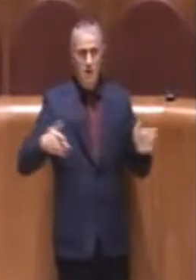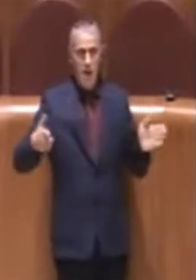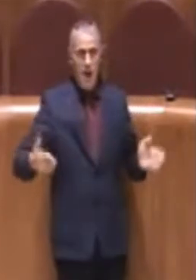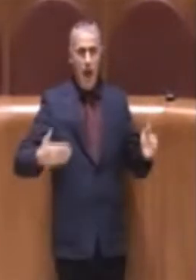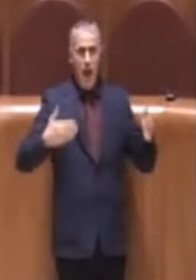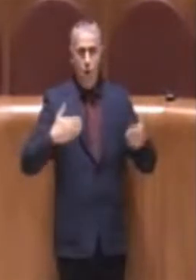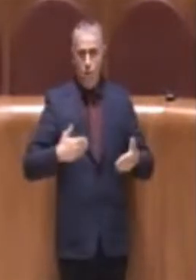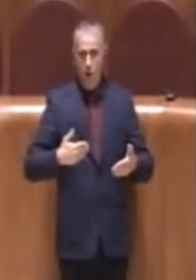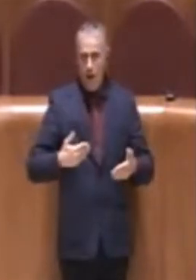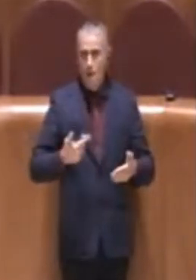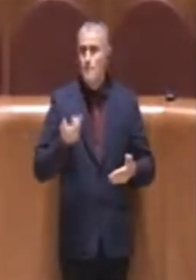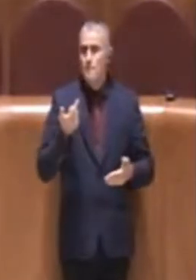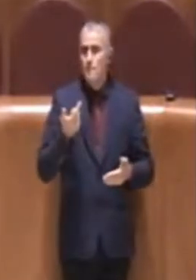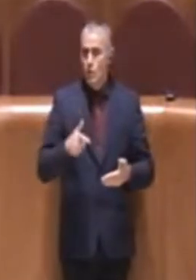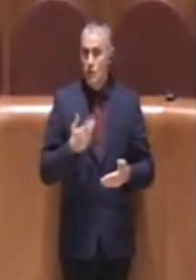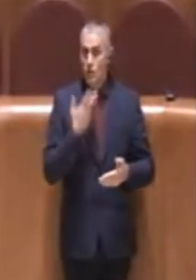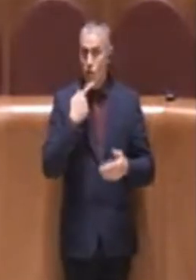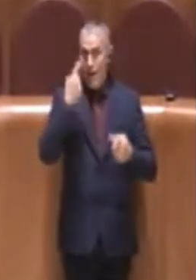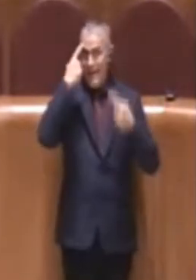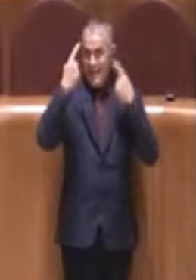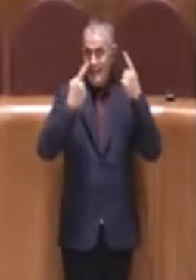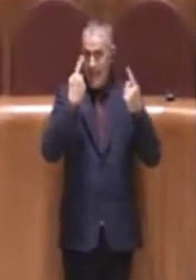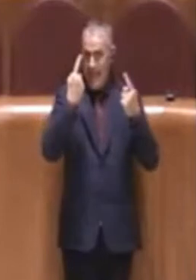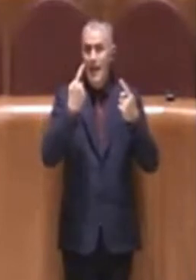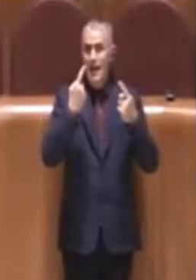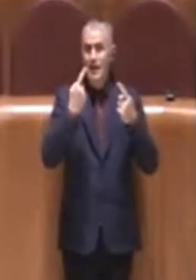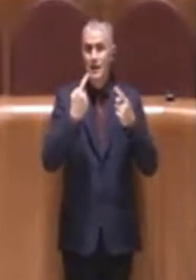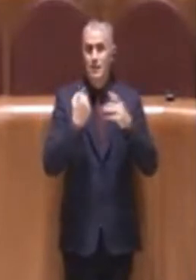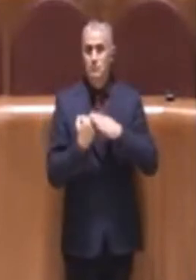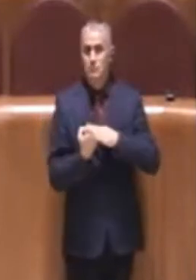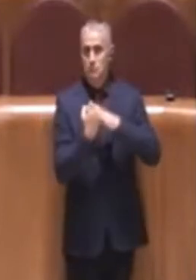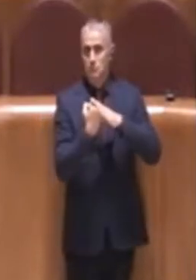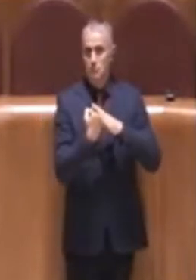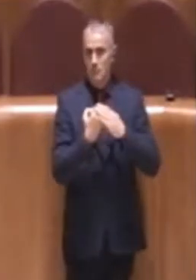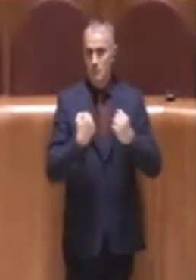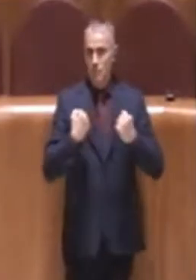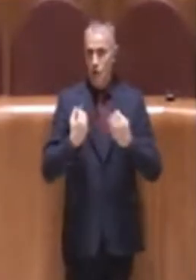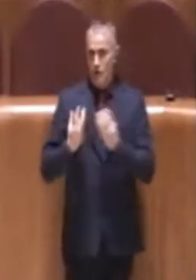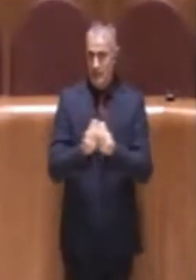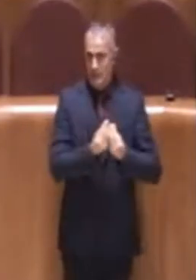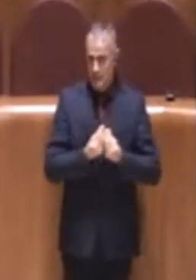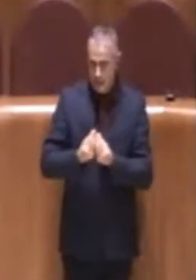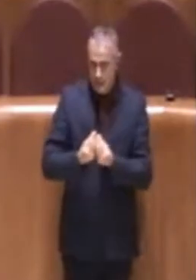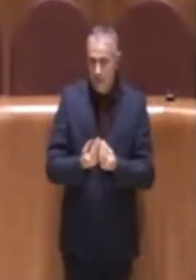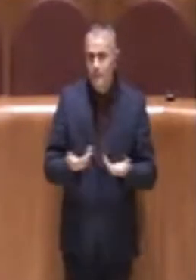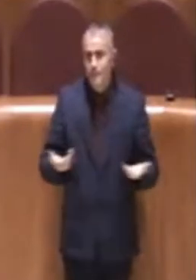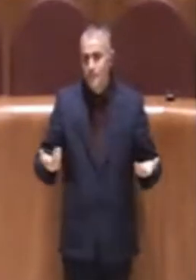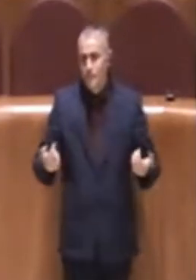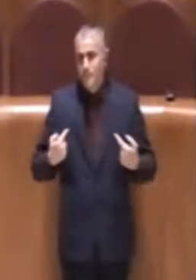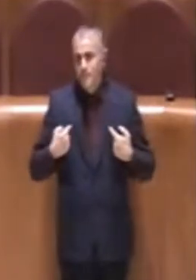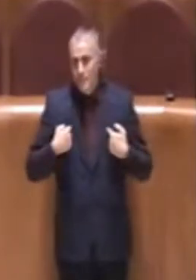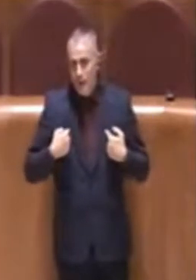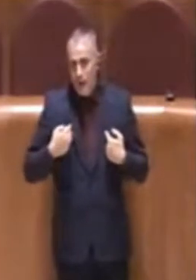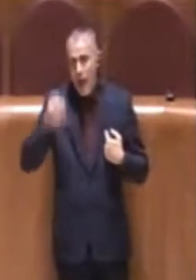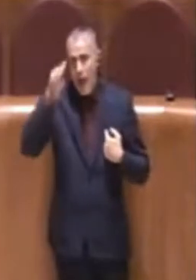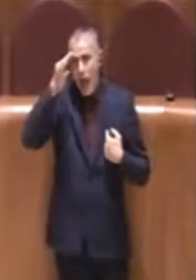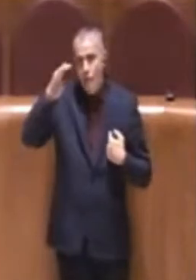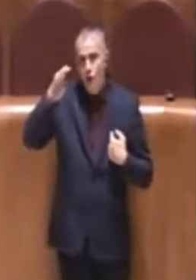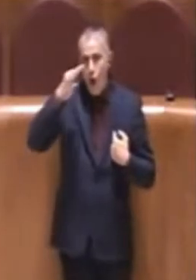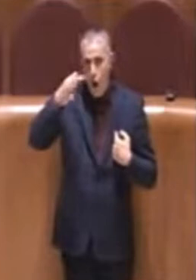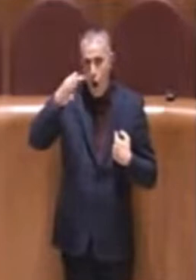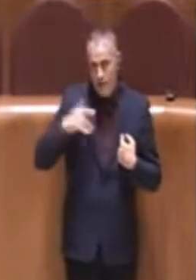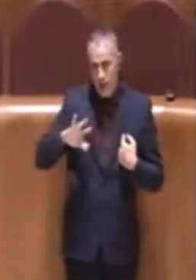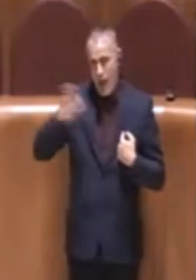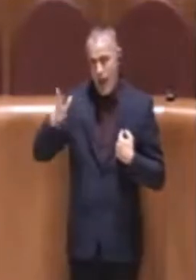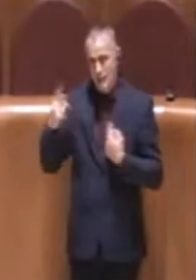maggiore forza a queste idee quindi come mi capita fare anche in alternato fare anche in altre